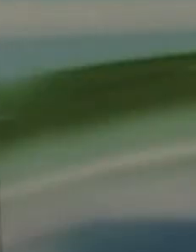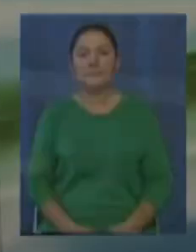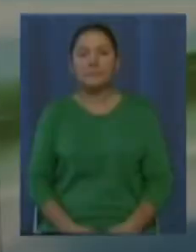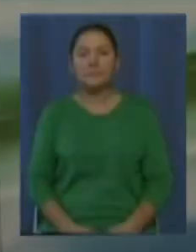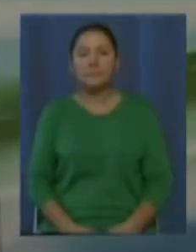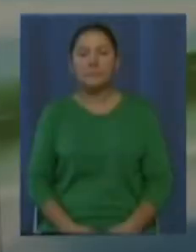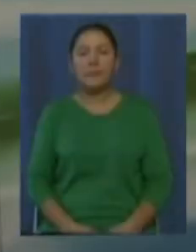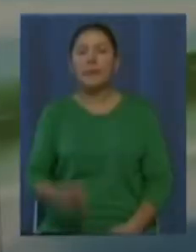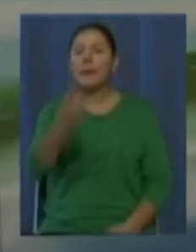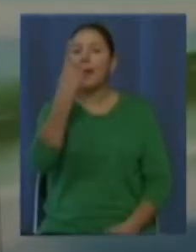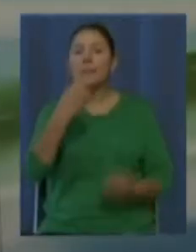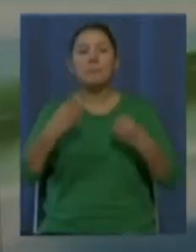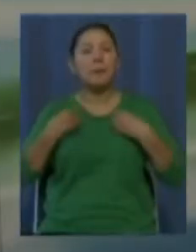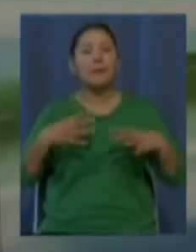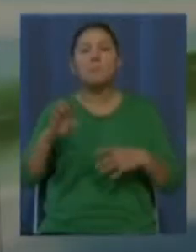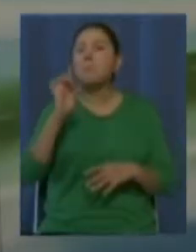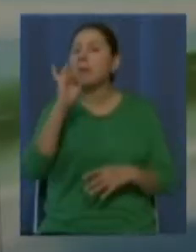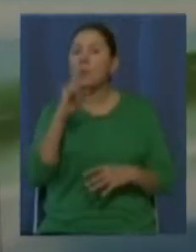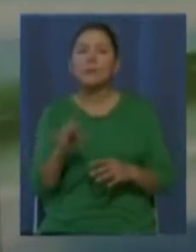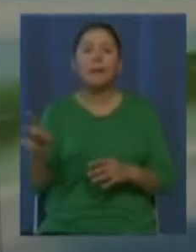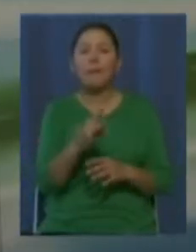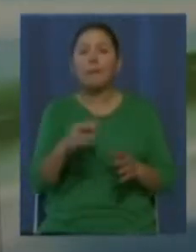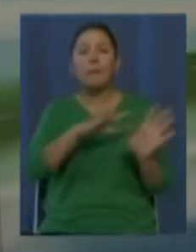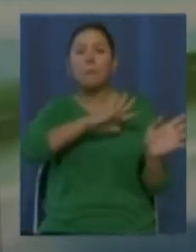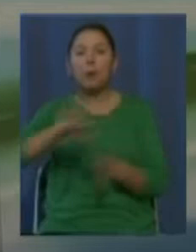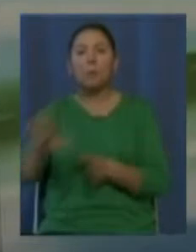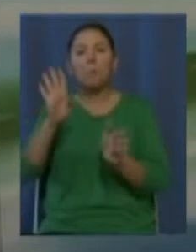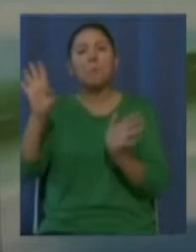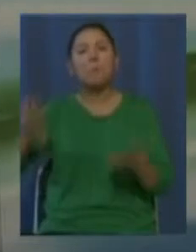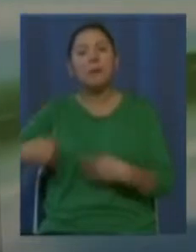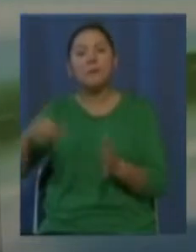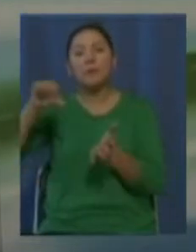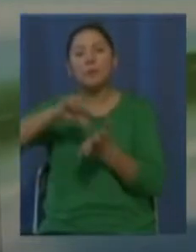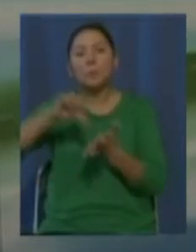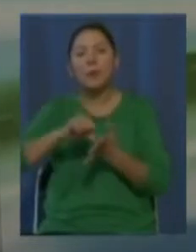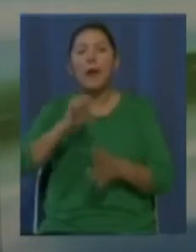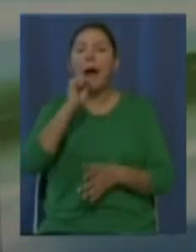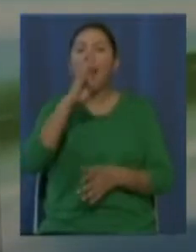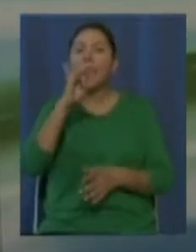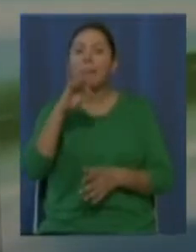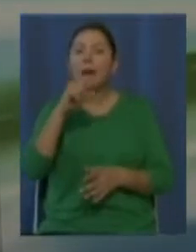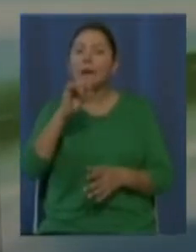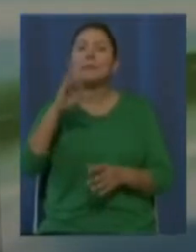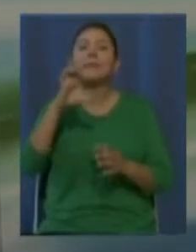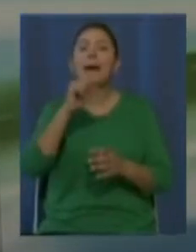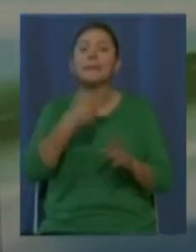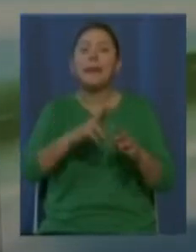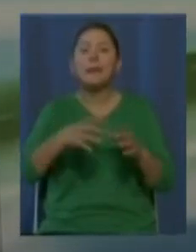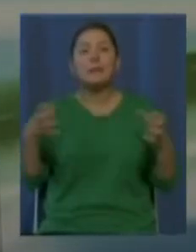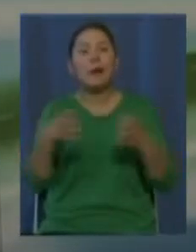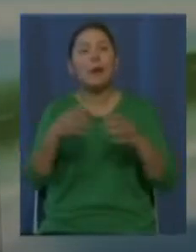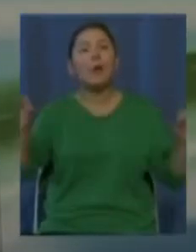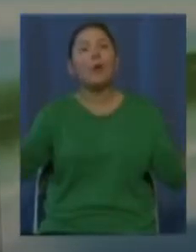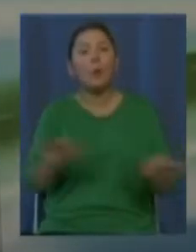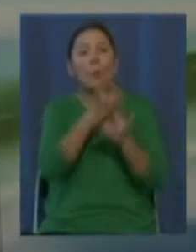Сыңғырлау селосында сахна сәніне айналған аналар ансамблі бар. Ауылдағы бірде-бір мерекелік шара осы аналар саз